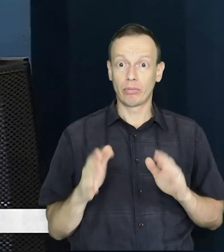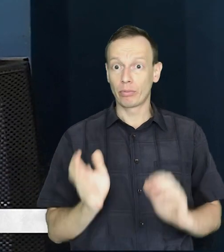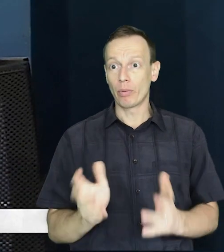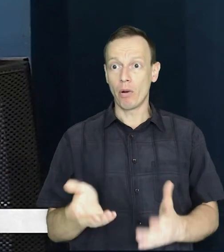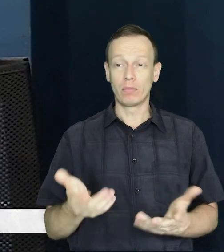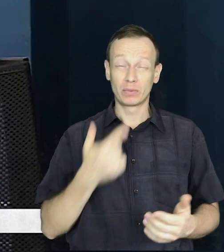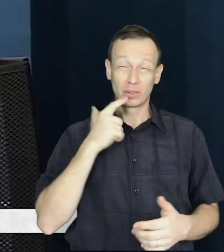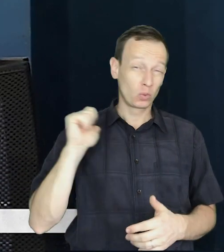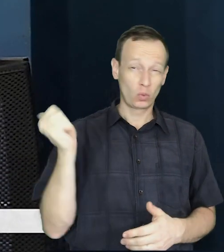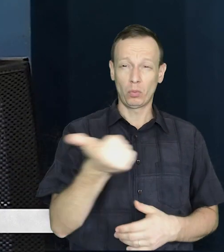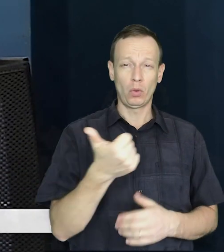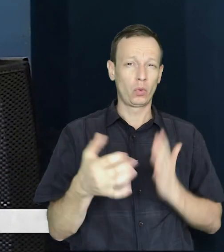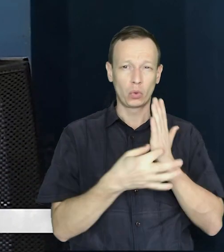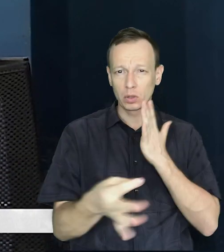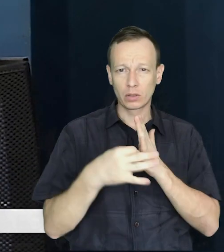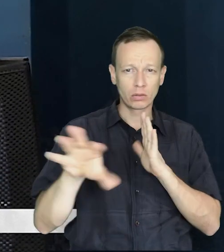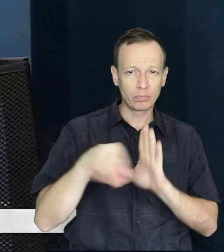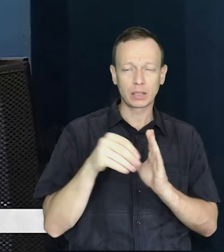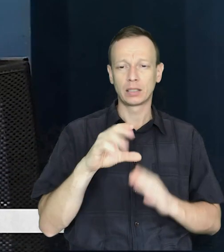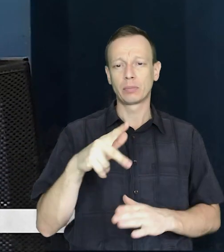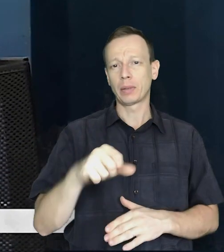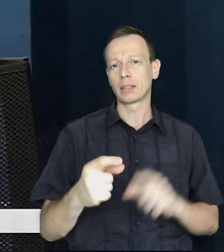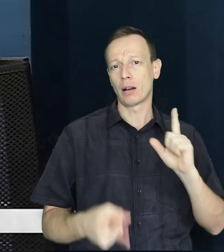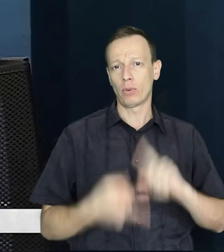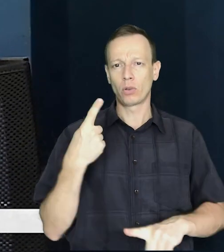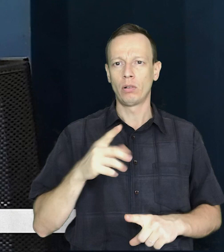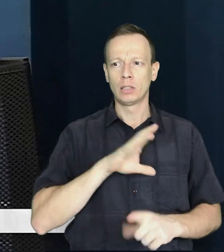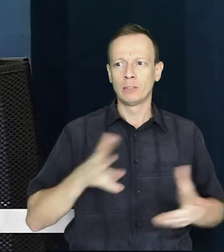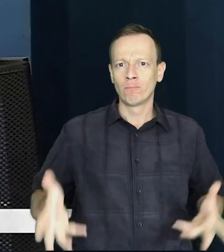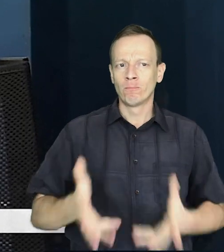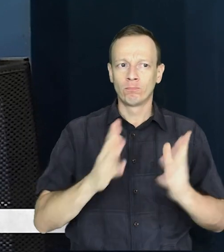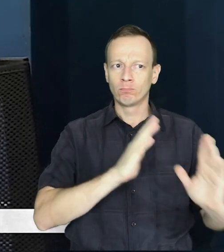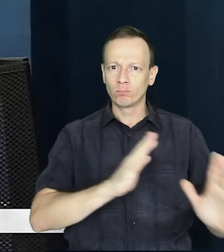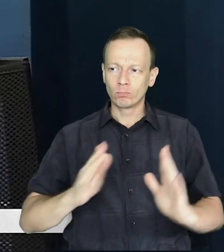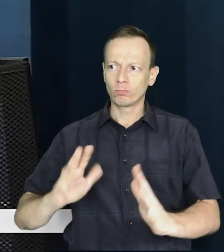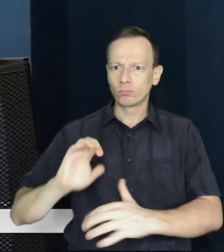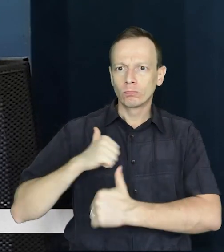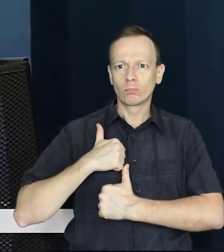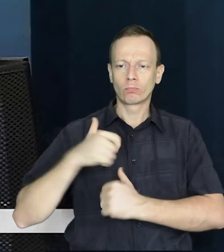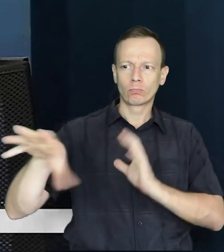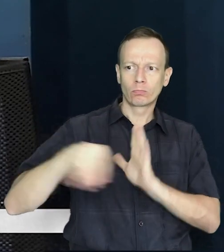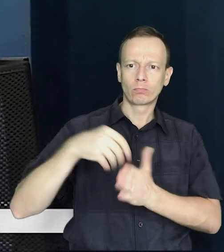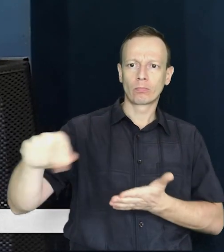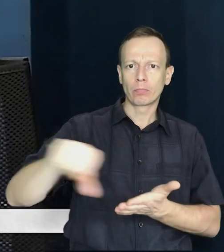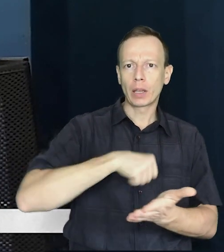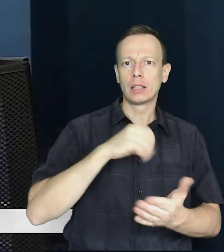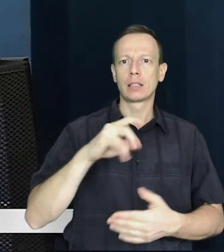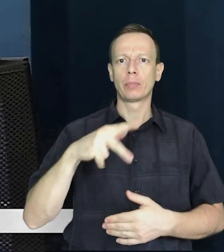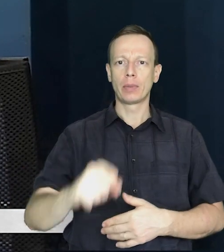falloir faire en sorte que tout le monde contribue à cette caisse. Donc, il va falloir qu'on mette tout le monde en ordre de marche.